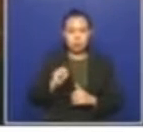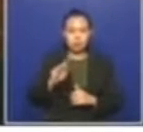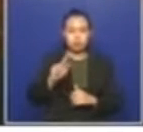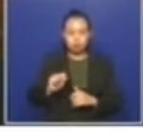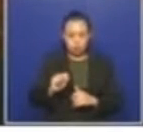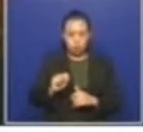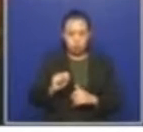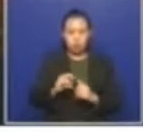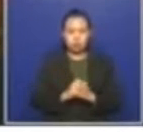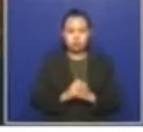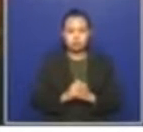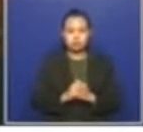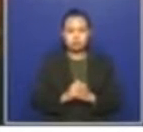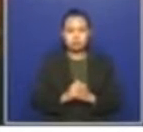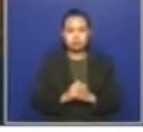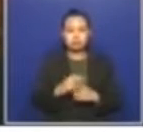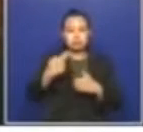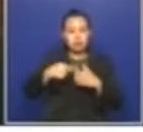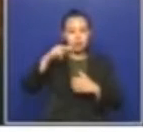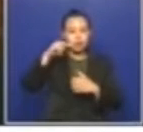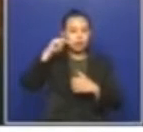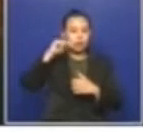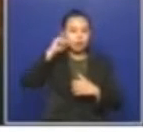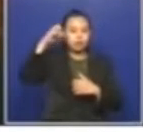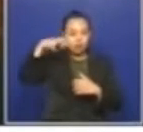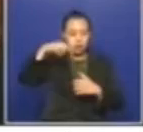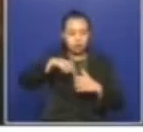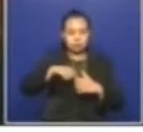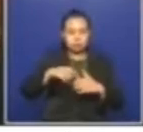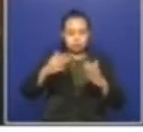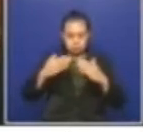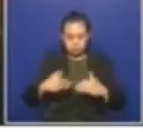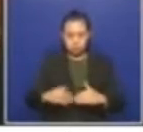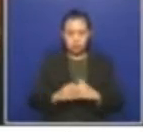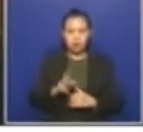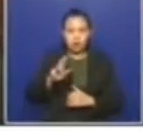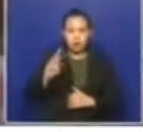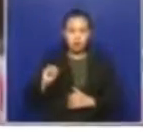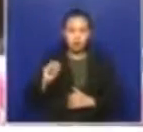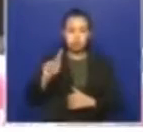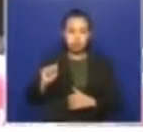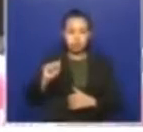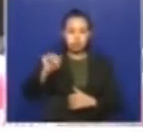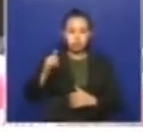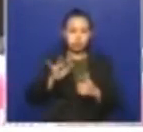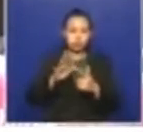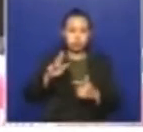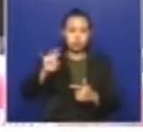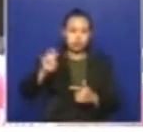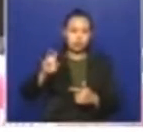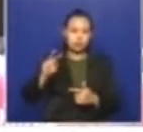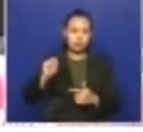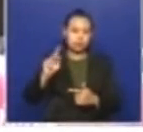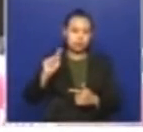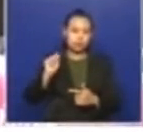นะครับแต่ท่านตอบคลาดเคลื่อนแล้วจะเข้าใจผิดท่านบอกว่าตัวเลขส่งออกที่ใครจะมิ่